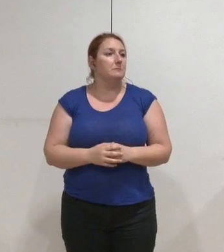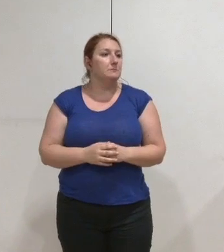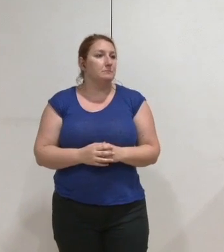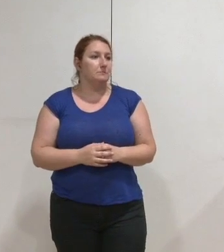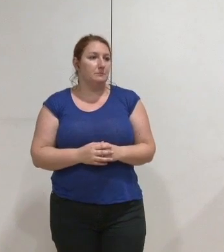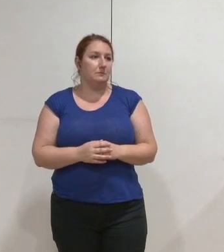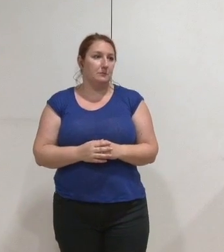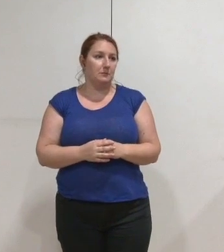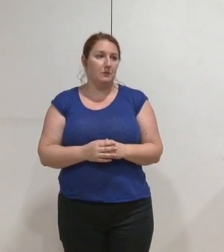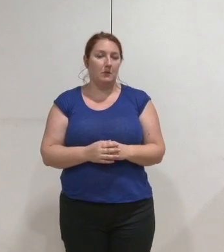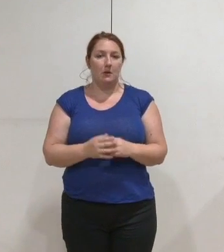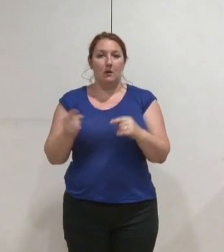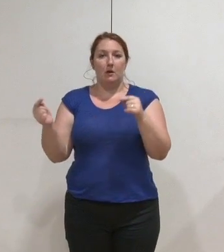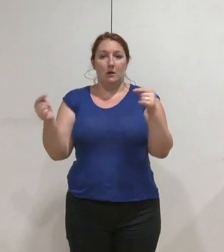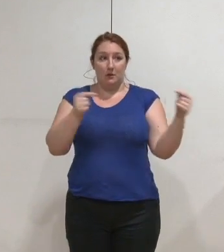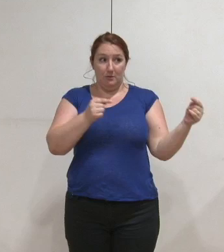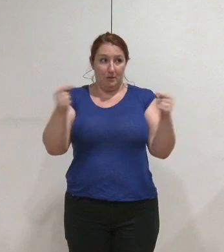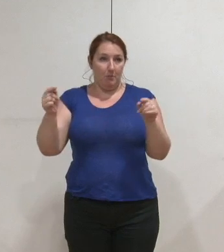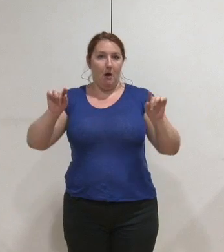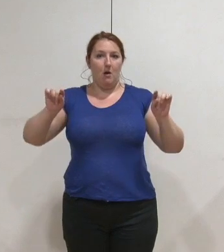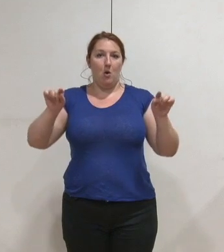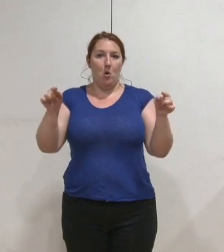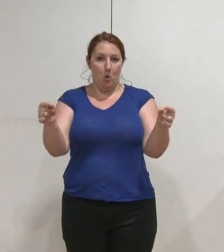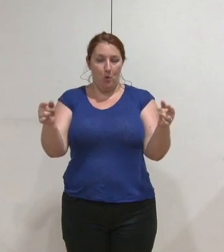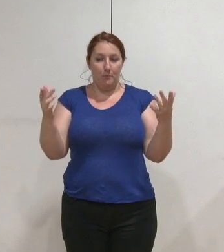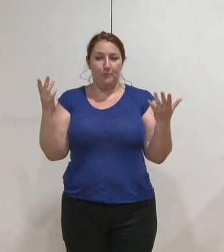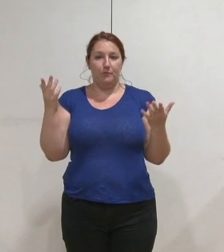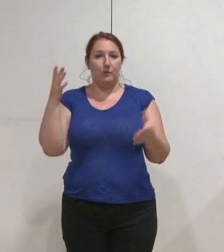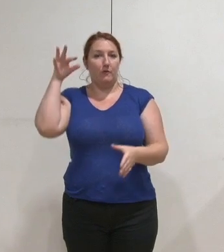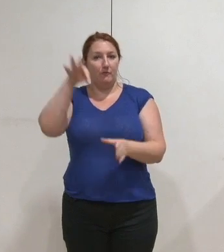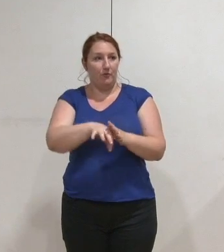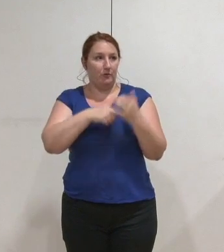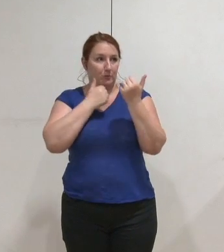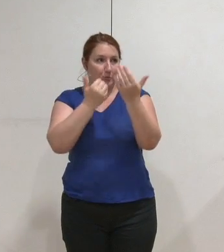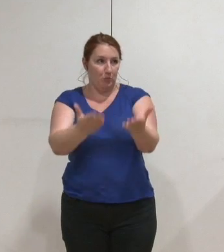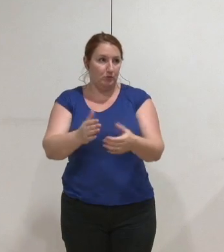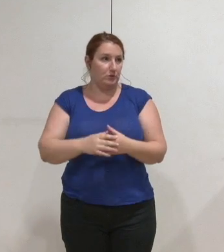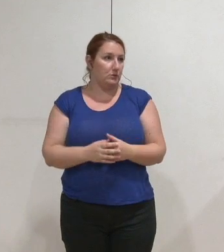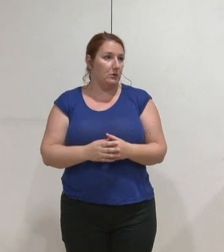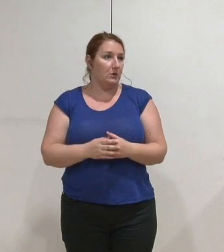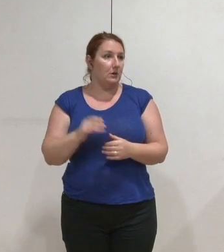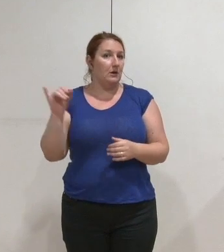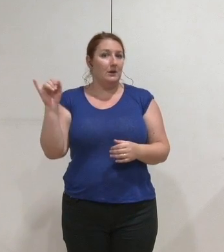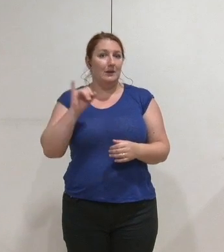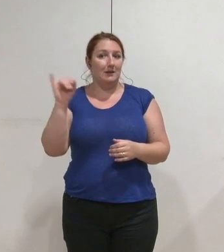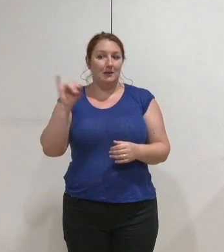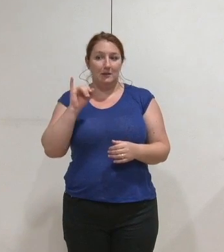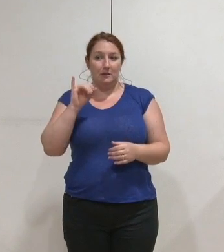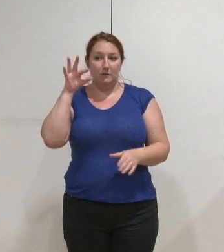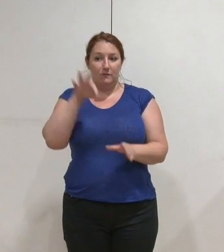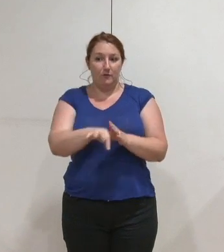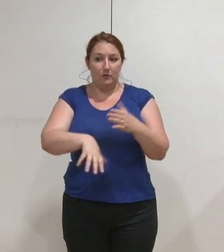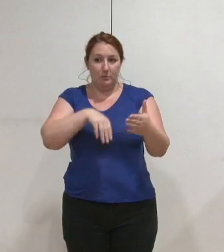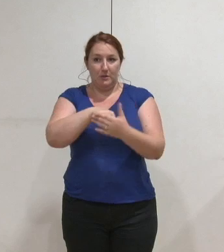fortement le débat est clos sur ce vœux je le mets au voix qui ne prend pas part